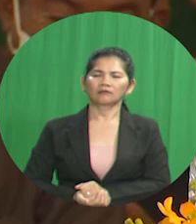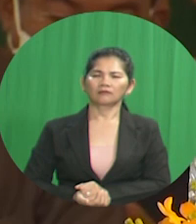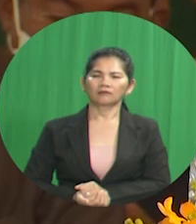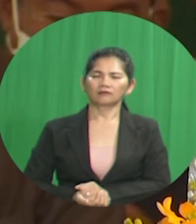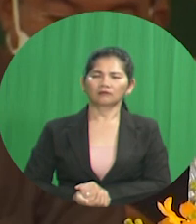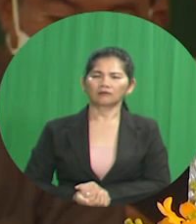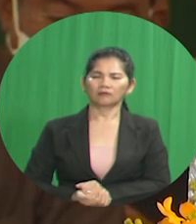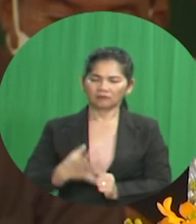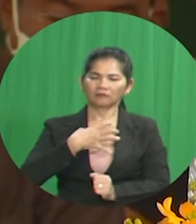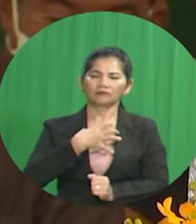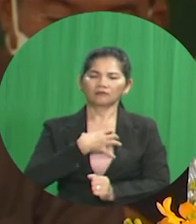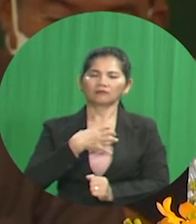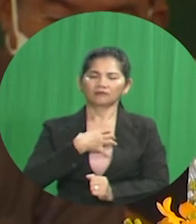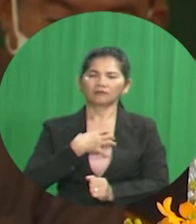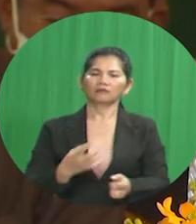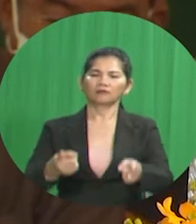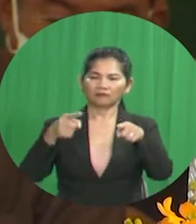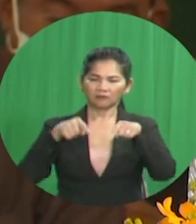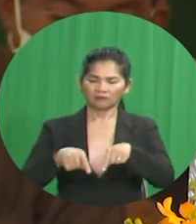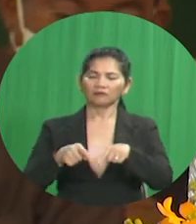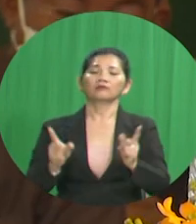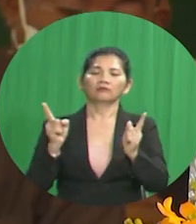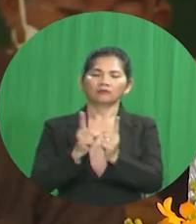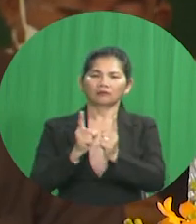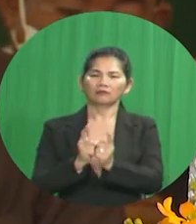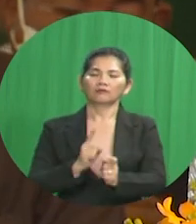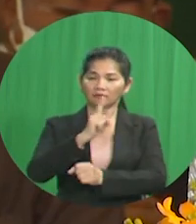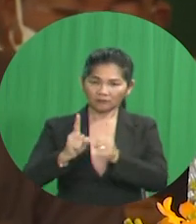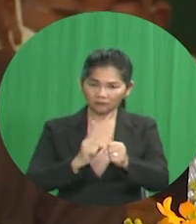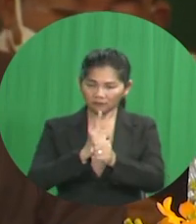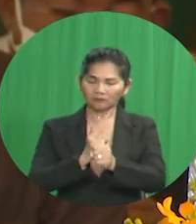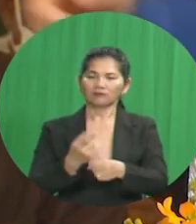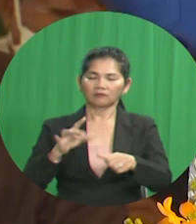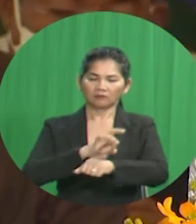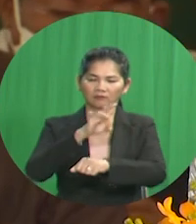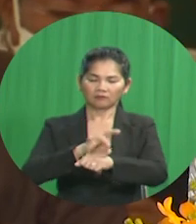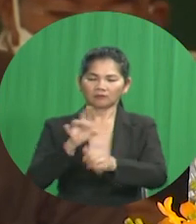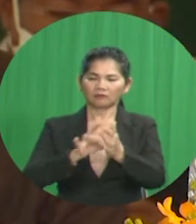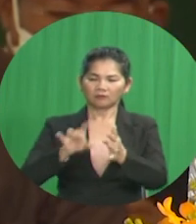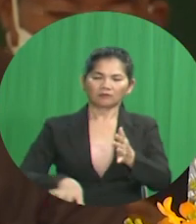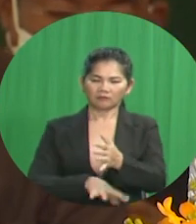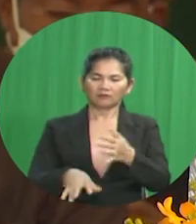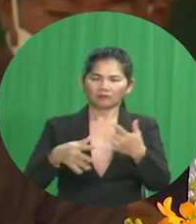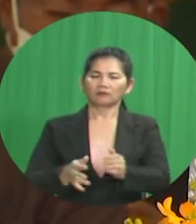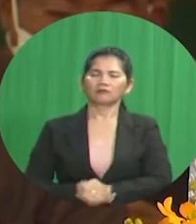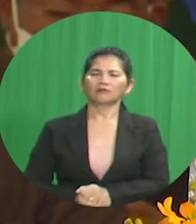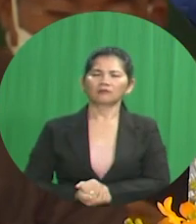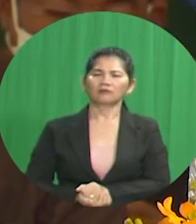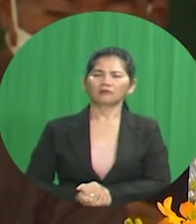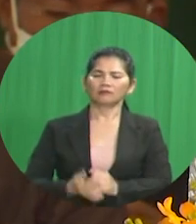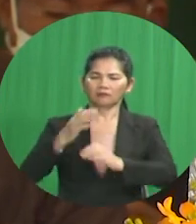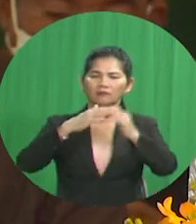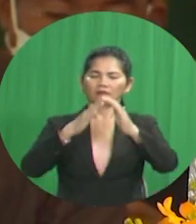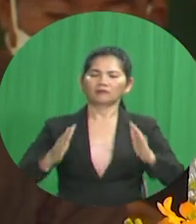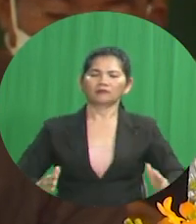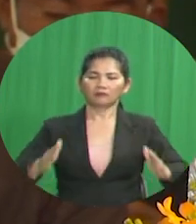ខ្ញុំចង់មកសួរសុខទុក្ខរៀងរាល់ឆ្នាំនៅពេលដែលបងប្អូនបានកសាង